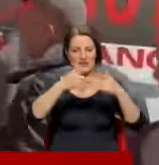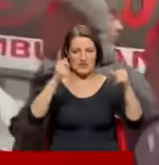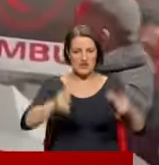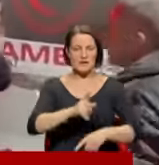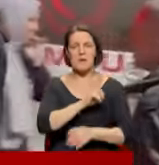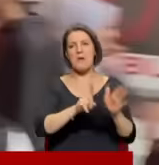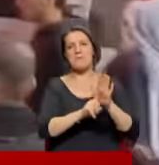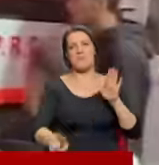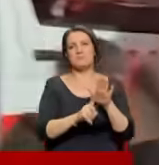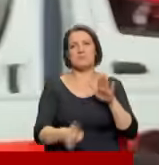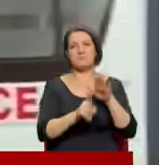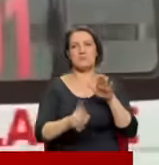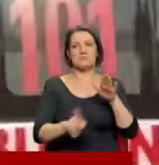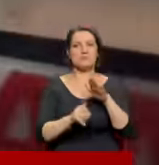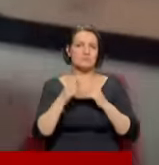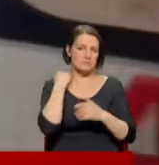yağdırdı.